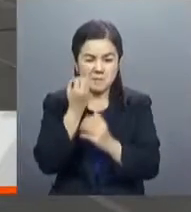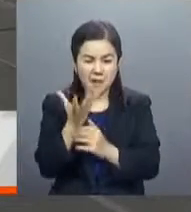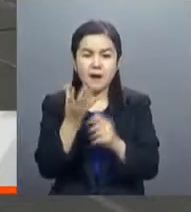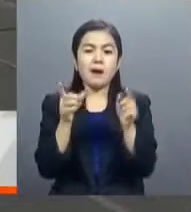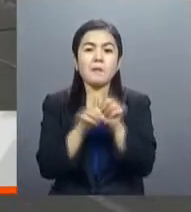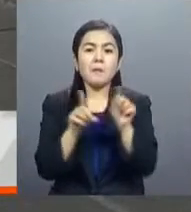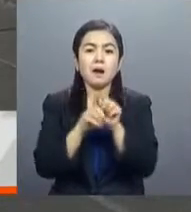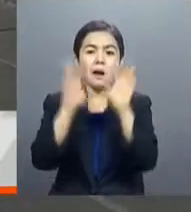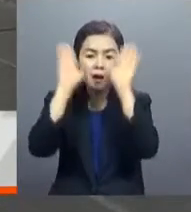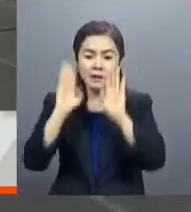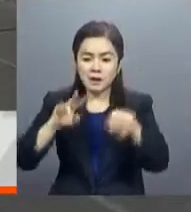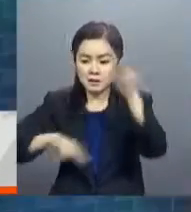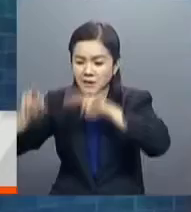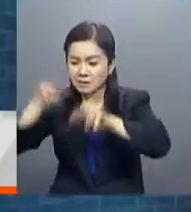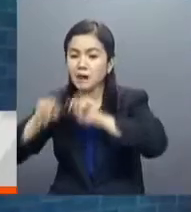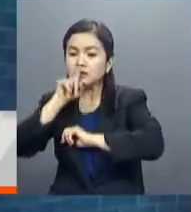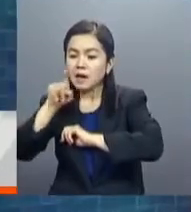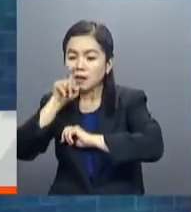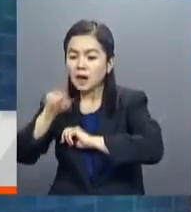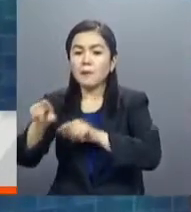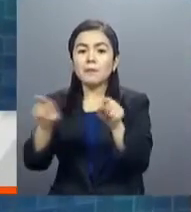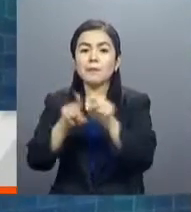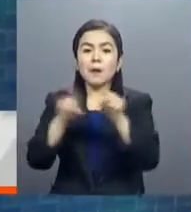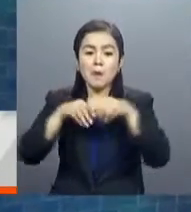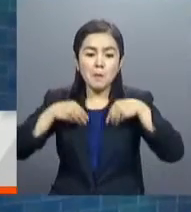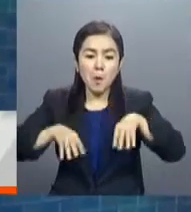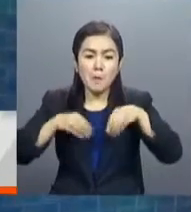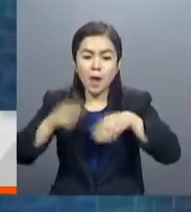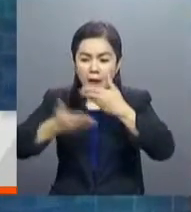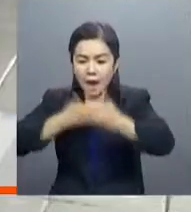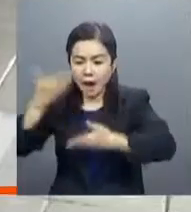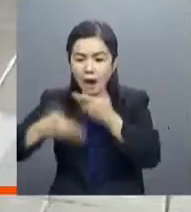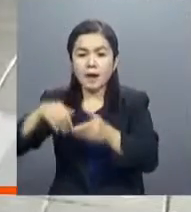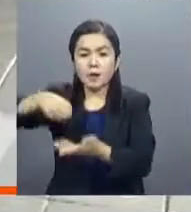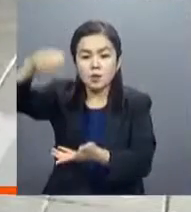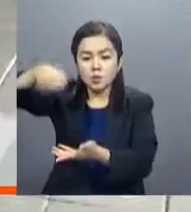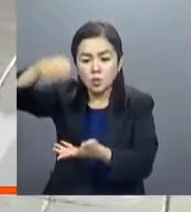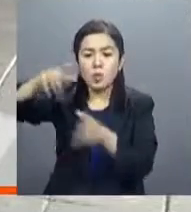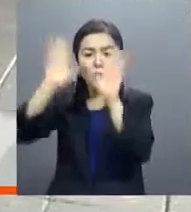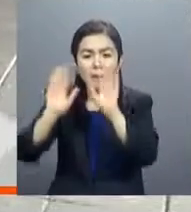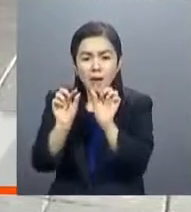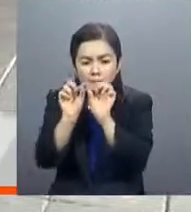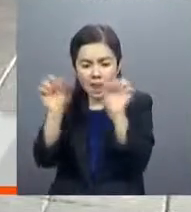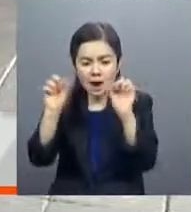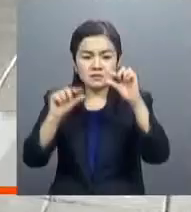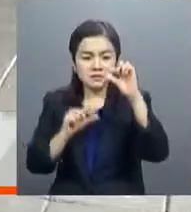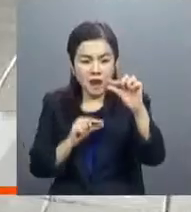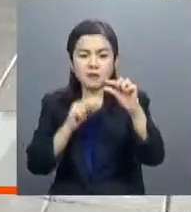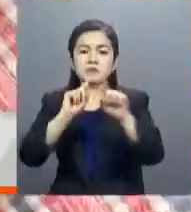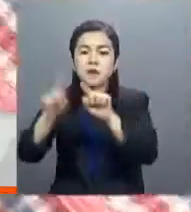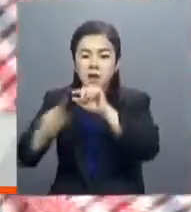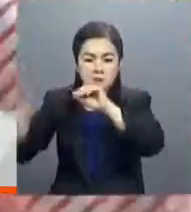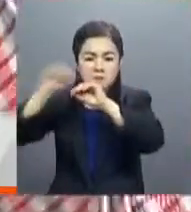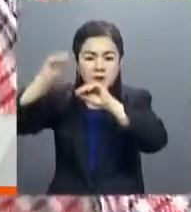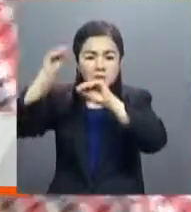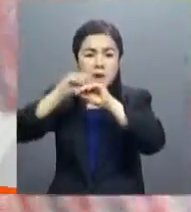ดยจากการสำรวจราคาถุงใส่ของนี้ย่านโบเบ้ก็พบว่ารูปแบบของถุงมีทั้งแบบหนาแบบบางราคาเพิ่มขึ้น